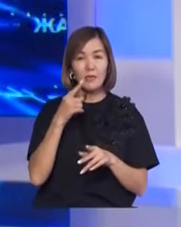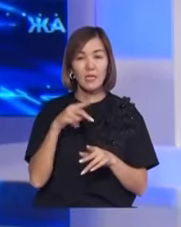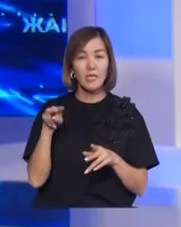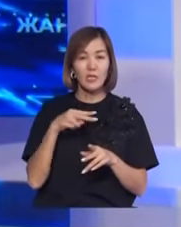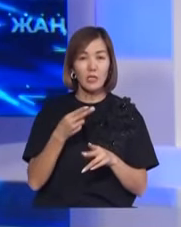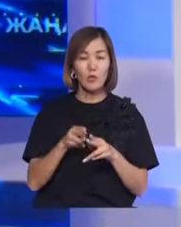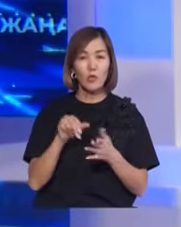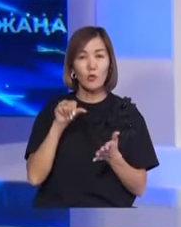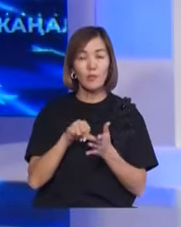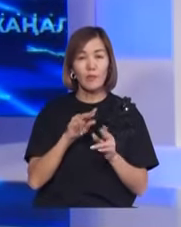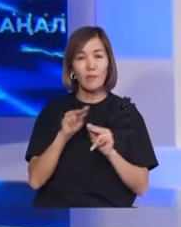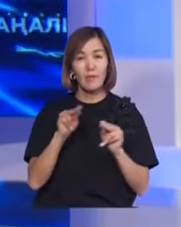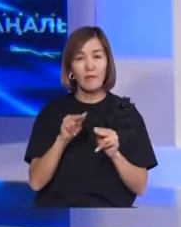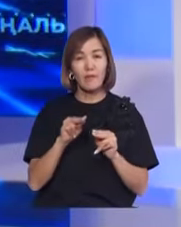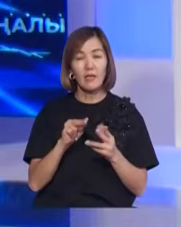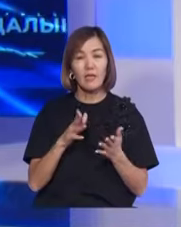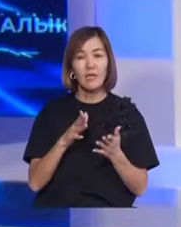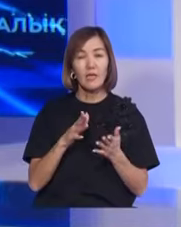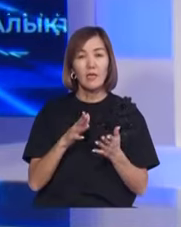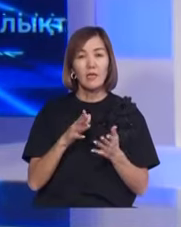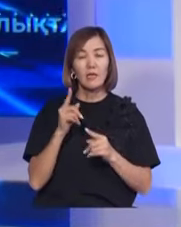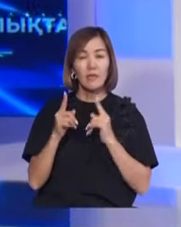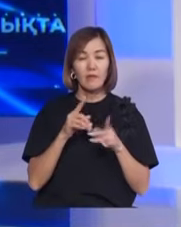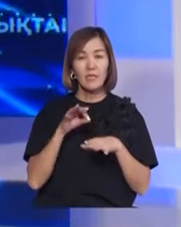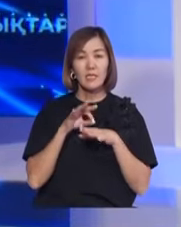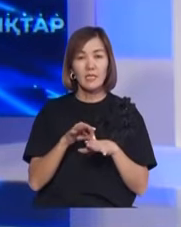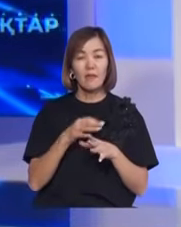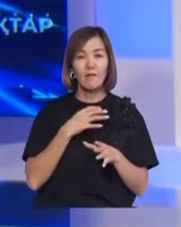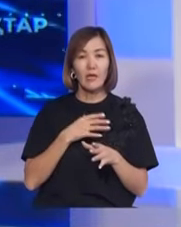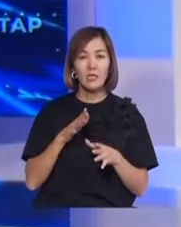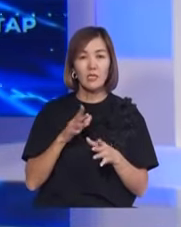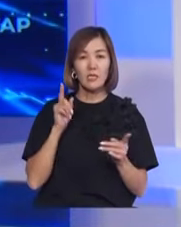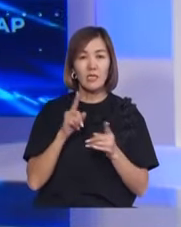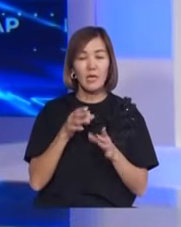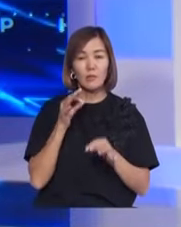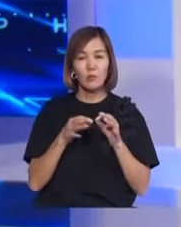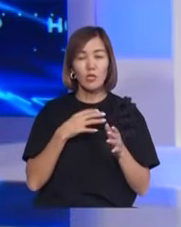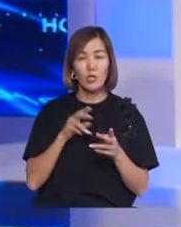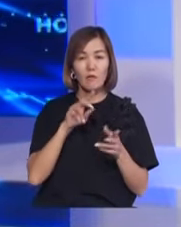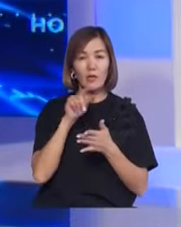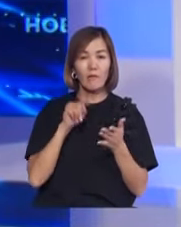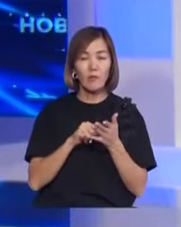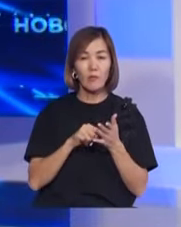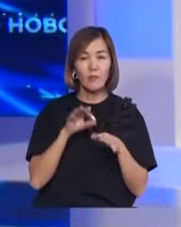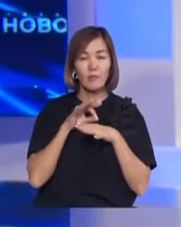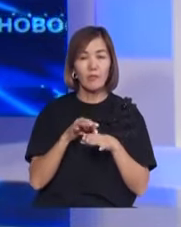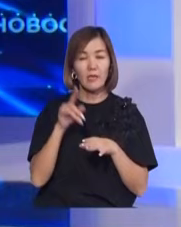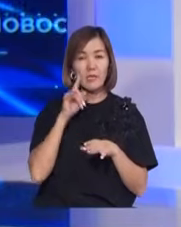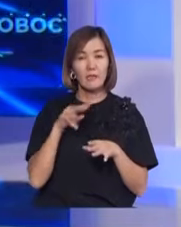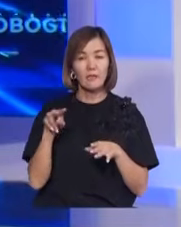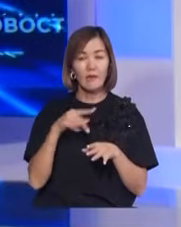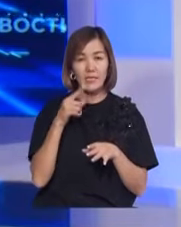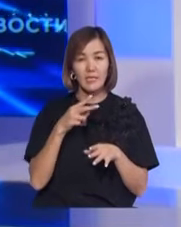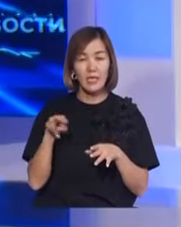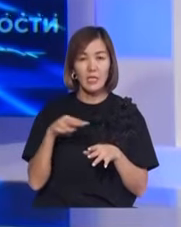приняли участие преподаватели и лингвисты региона. Конференция стала важной площадкой для обсуждения актуальных вопросов в преподавании